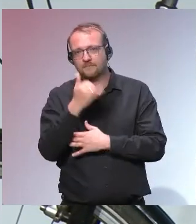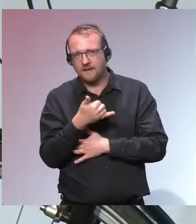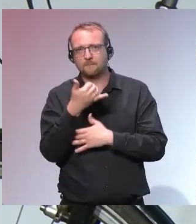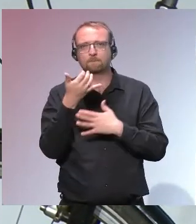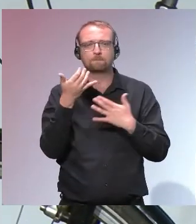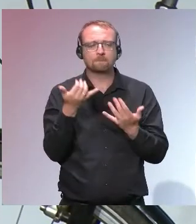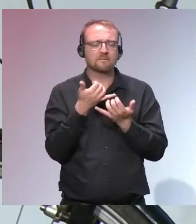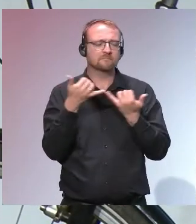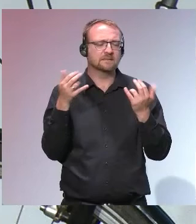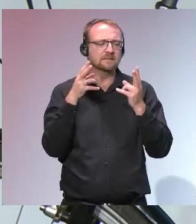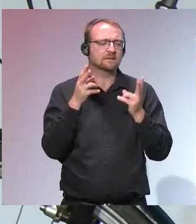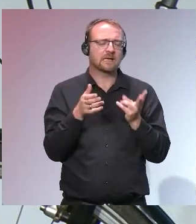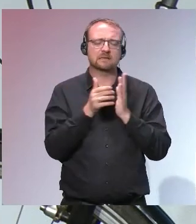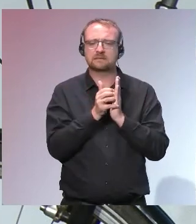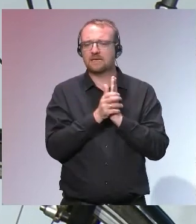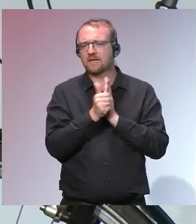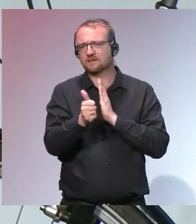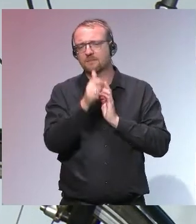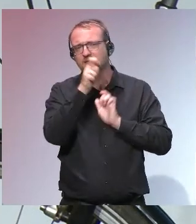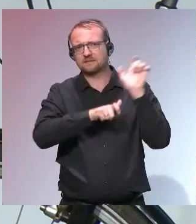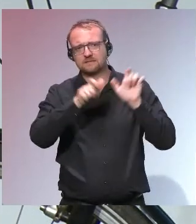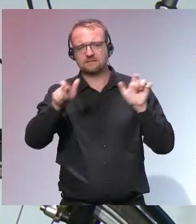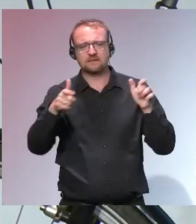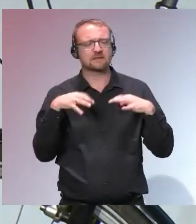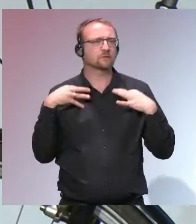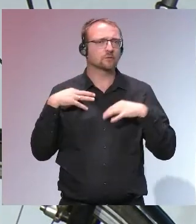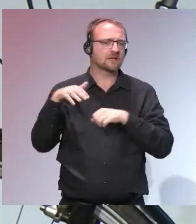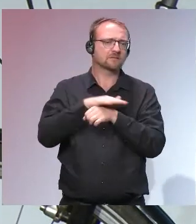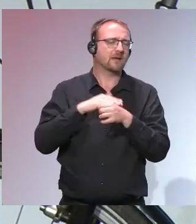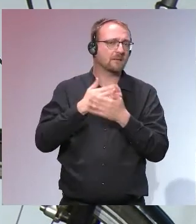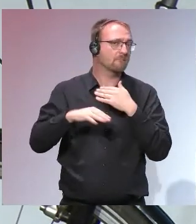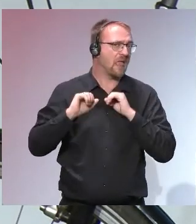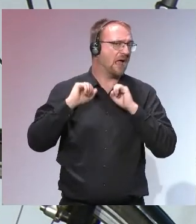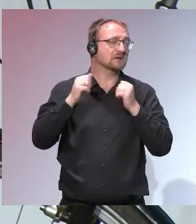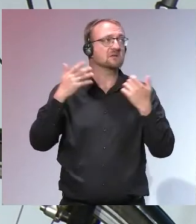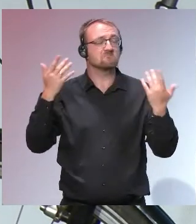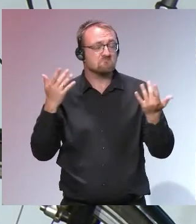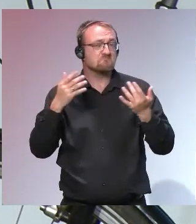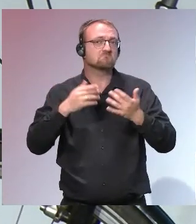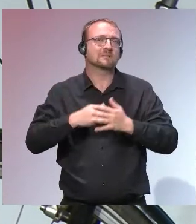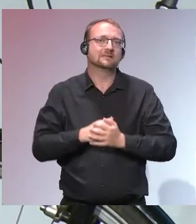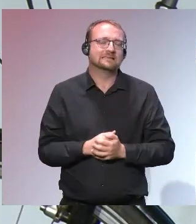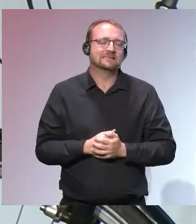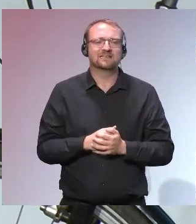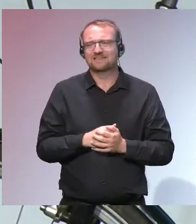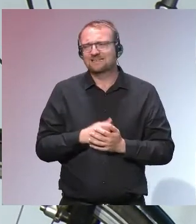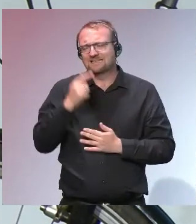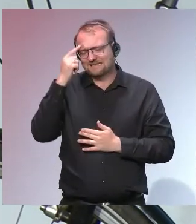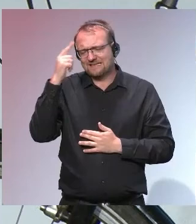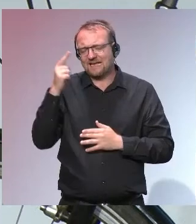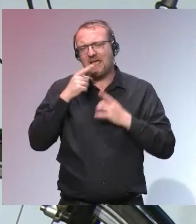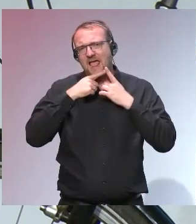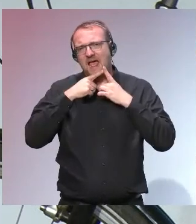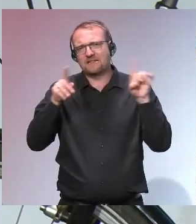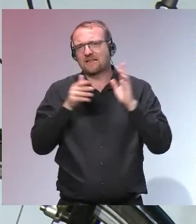think we need to talk to our counterparts at all levels, so at national level, at regional level,